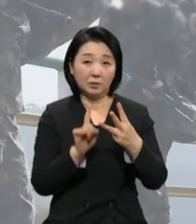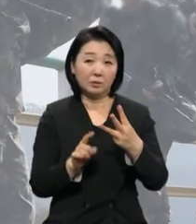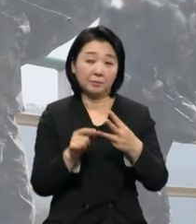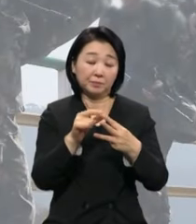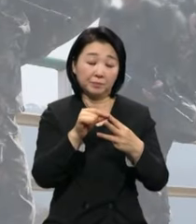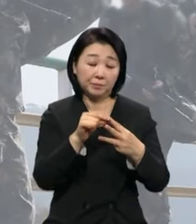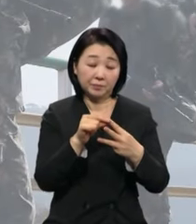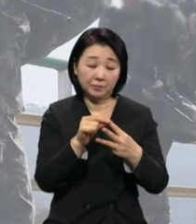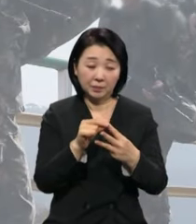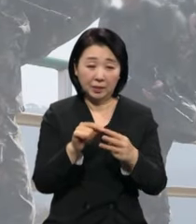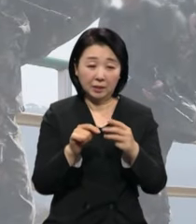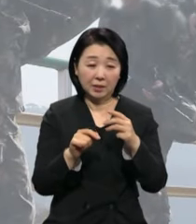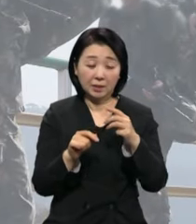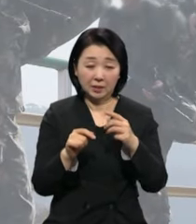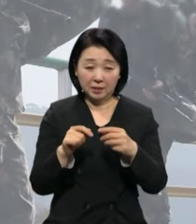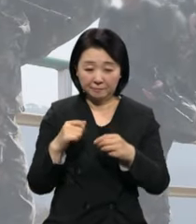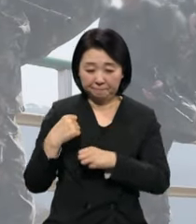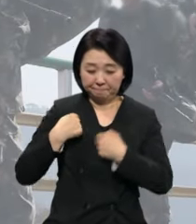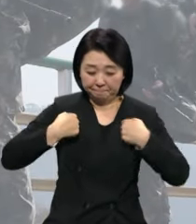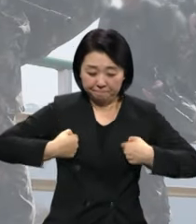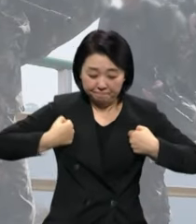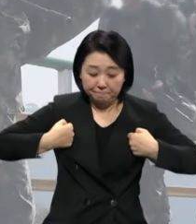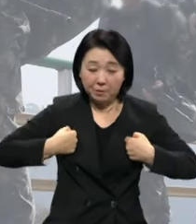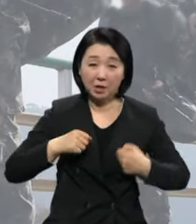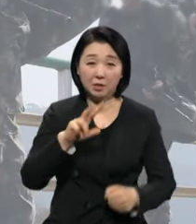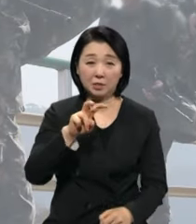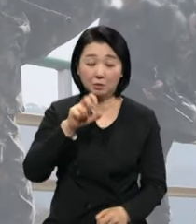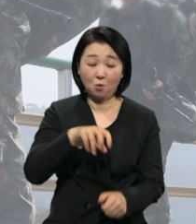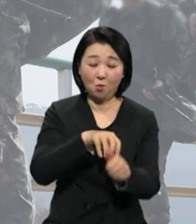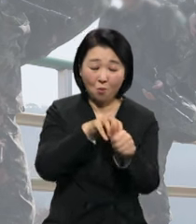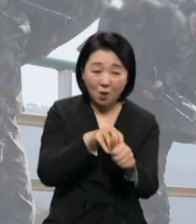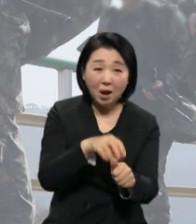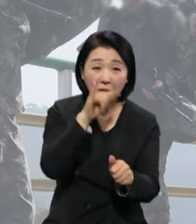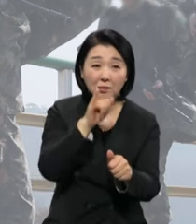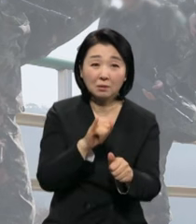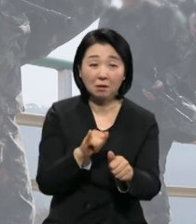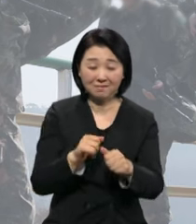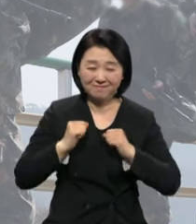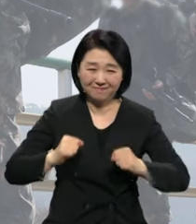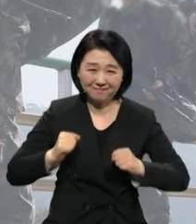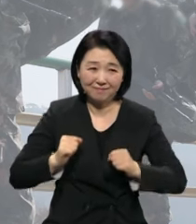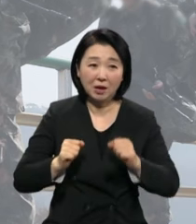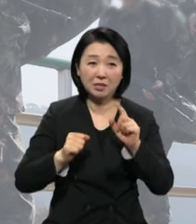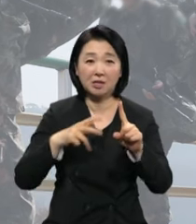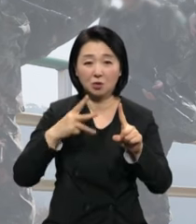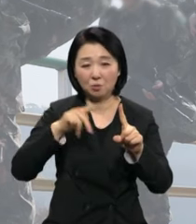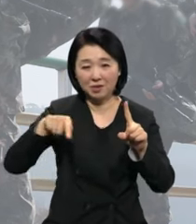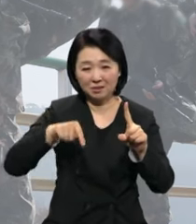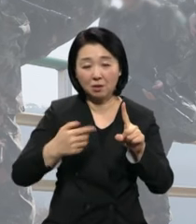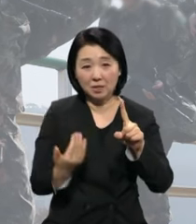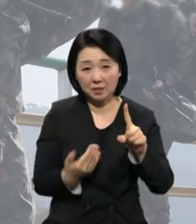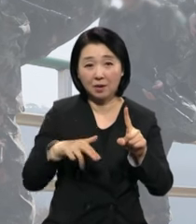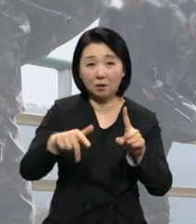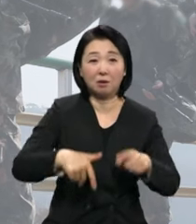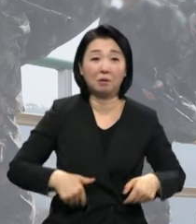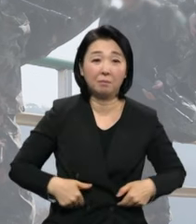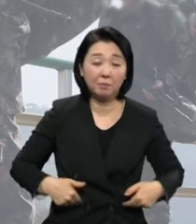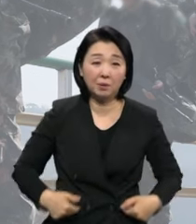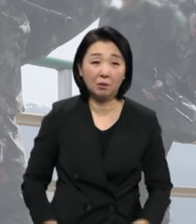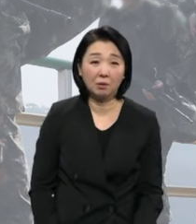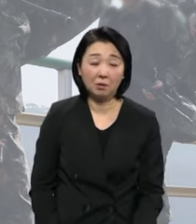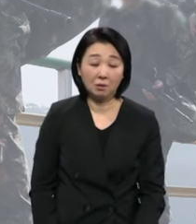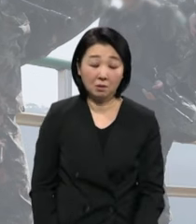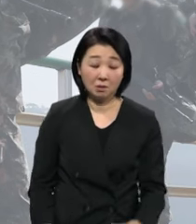최대 25kg 무게의 완전 군장을 한 채 한 번에 1km 이내로 걷기, 맨몸으로